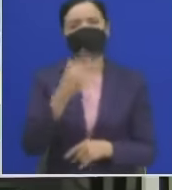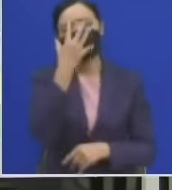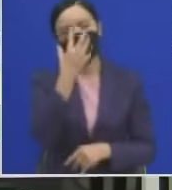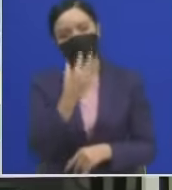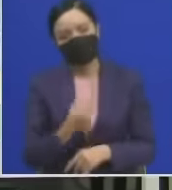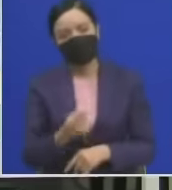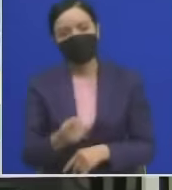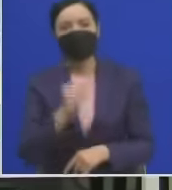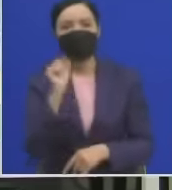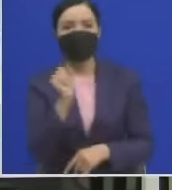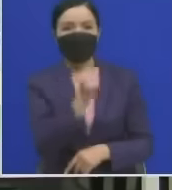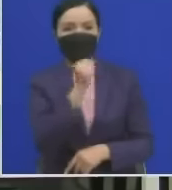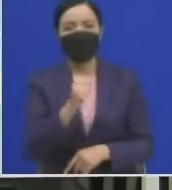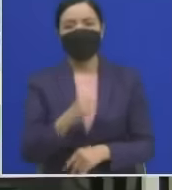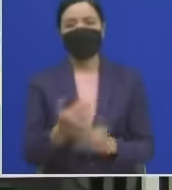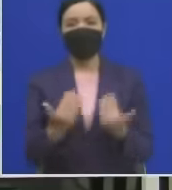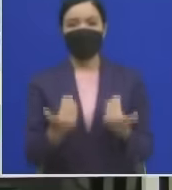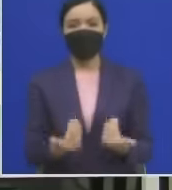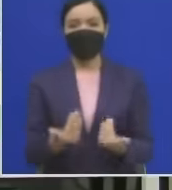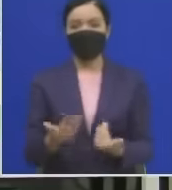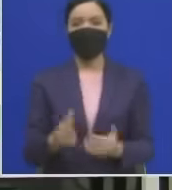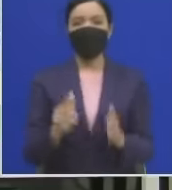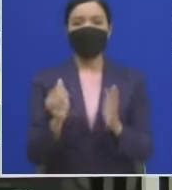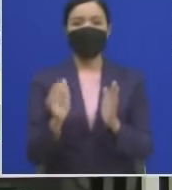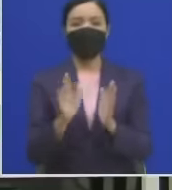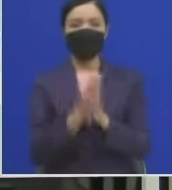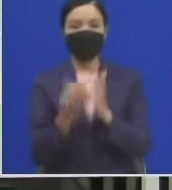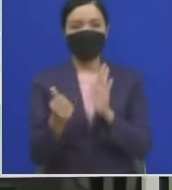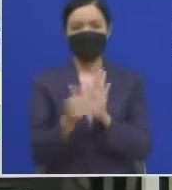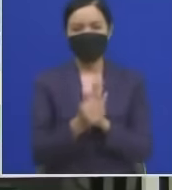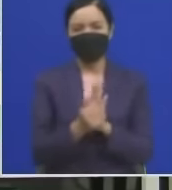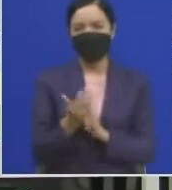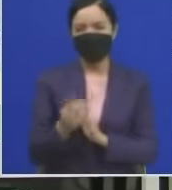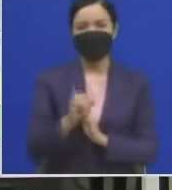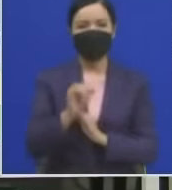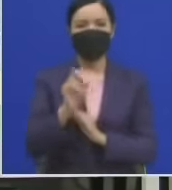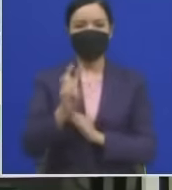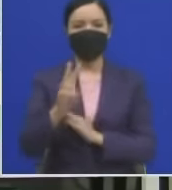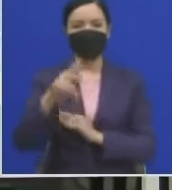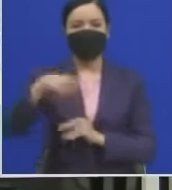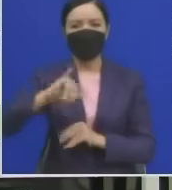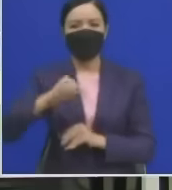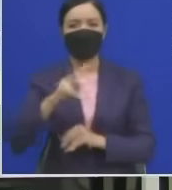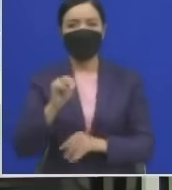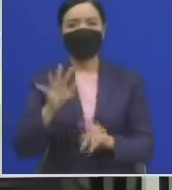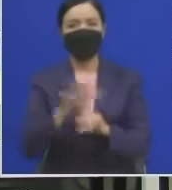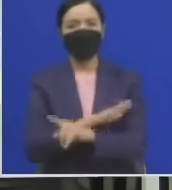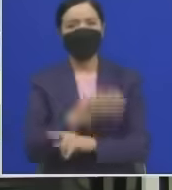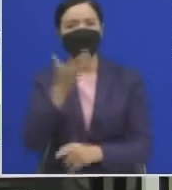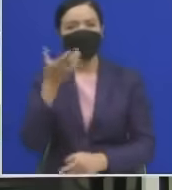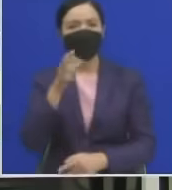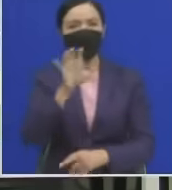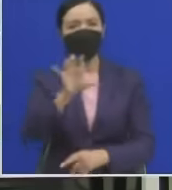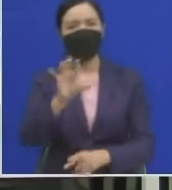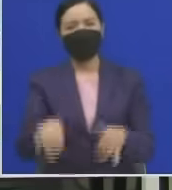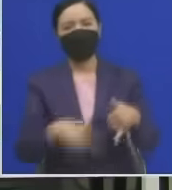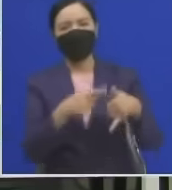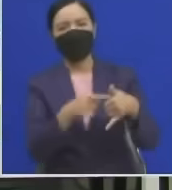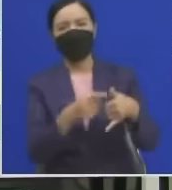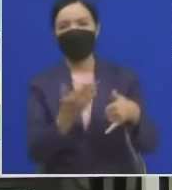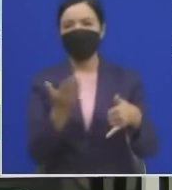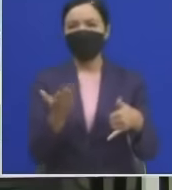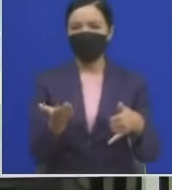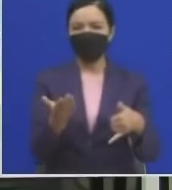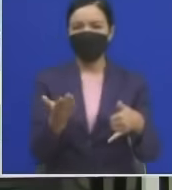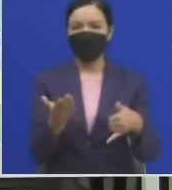สำหรับวงการเพลงนะคะล่าสุดเพจ Facebook วัยพศเพชรสุพรรณนะคะได้โพสต์ภาพแจ้งข่าวว่าคุณวัยพศเพ